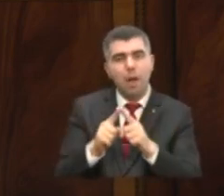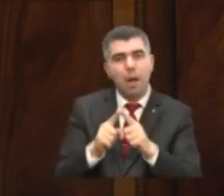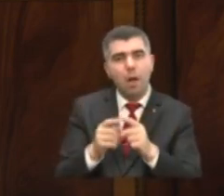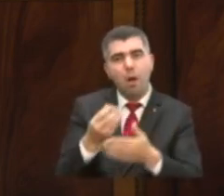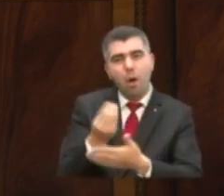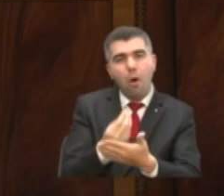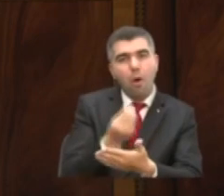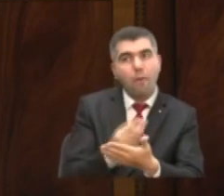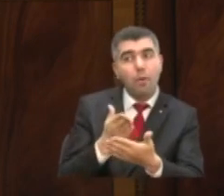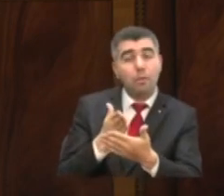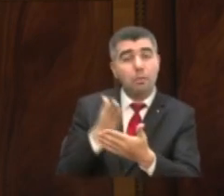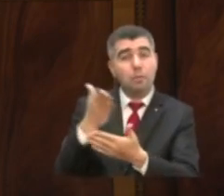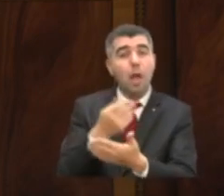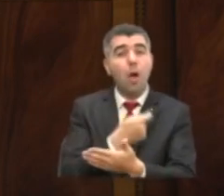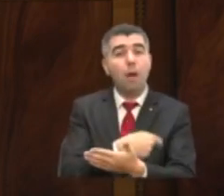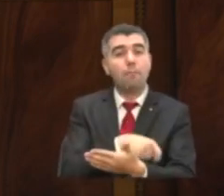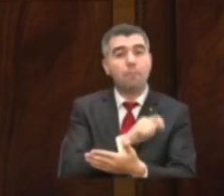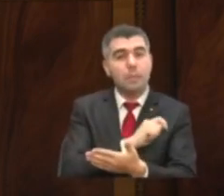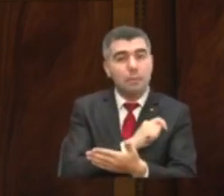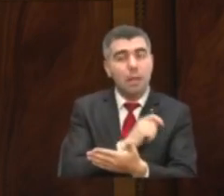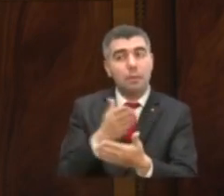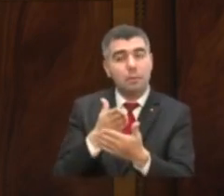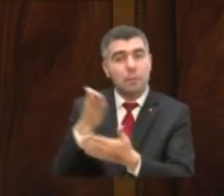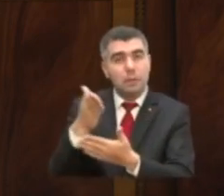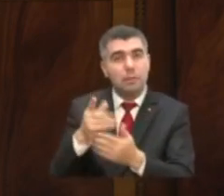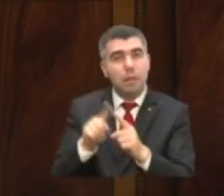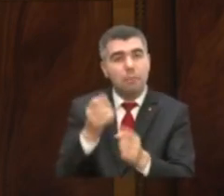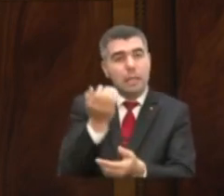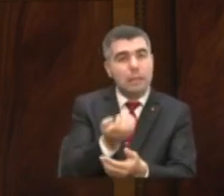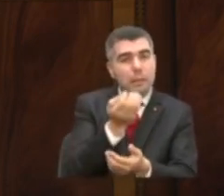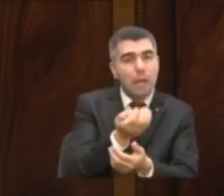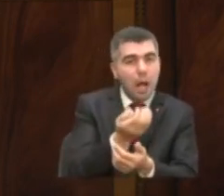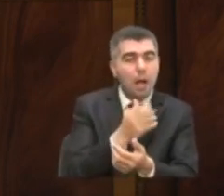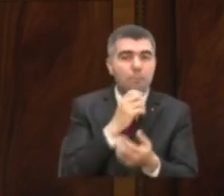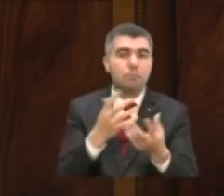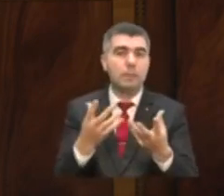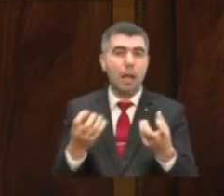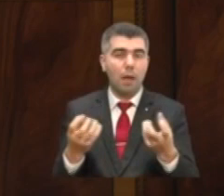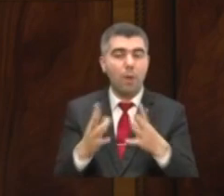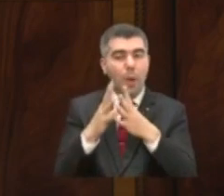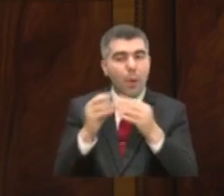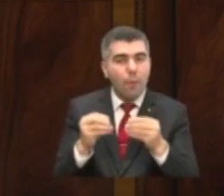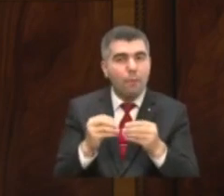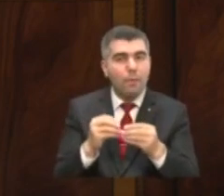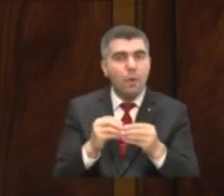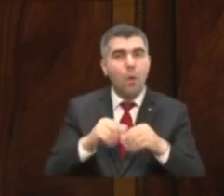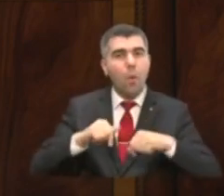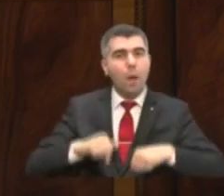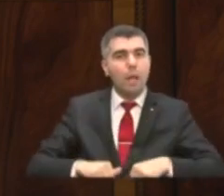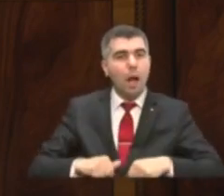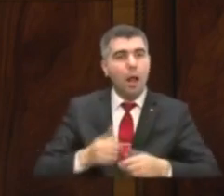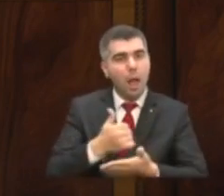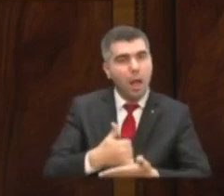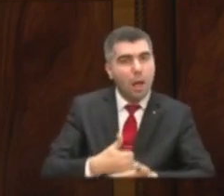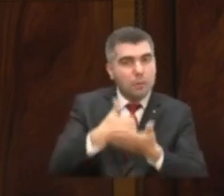عن غد أفضل، هروباً من التسول والاغتصاب في الشوارع مع غياب الحكومة وغياب الوزارة الوصية، حيث